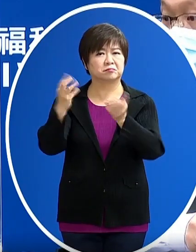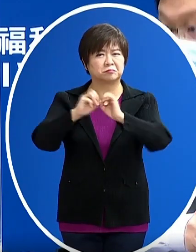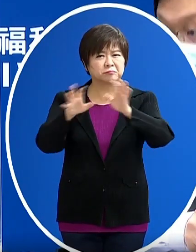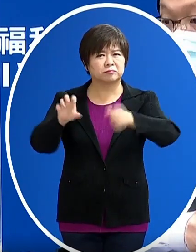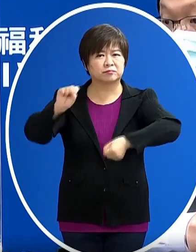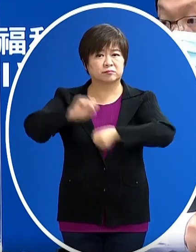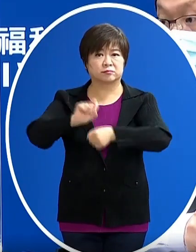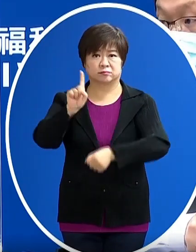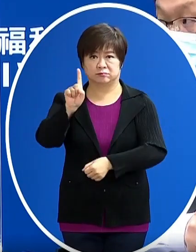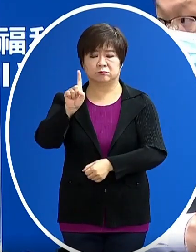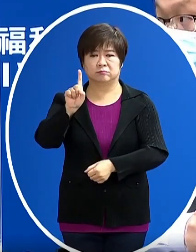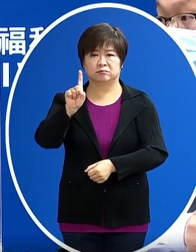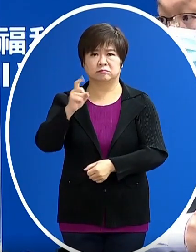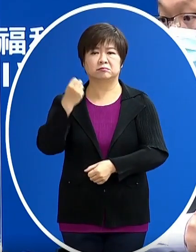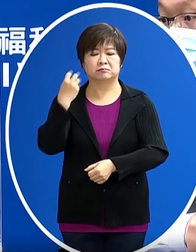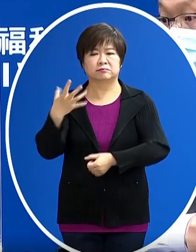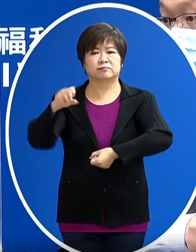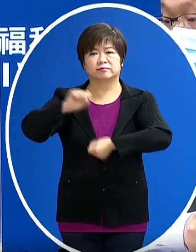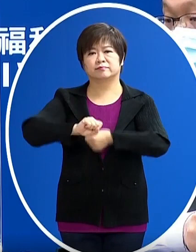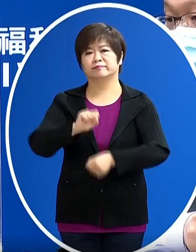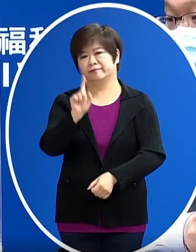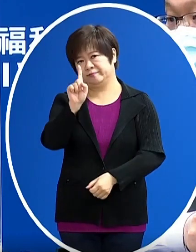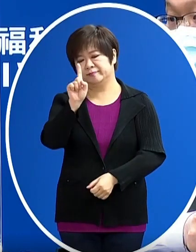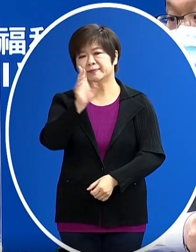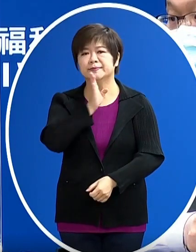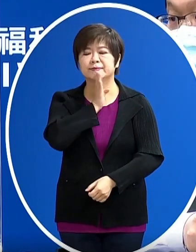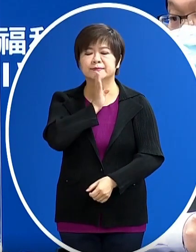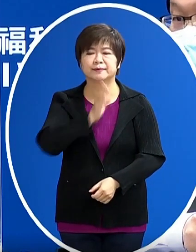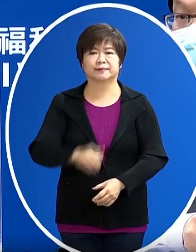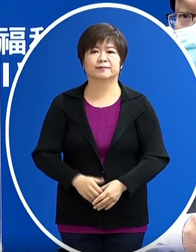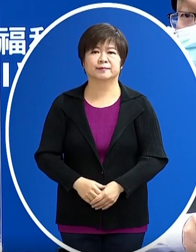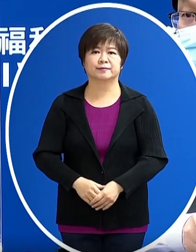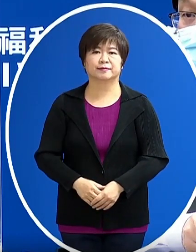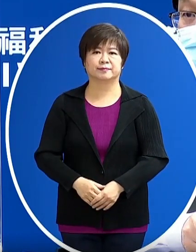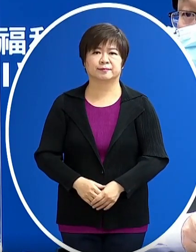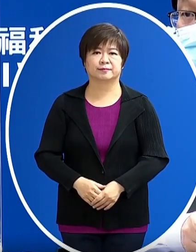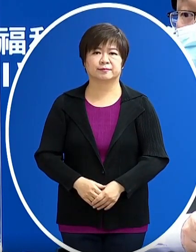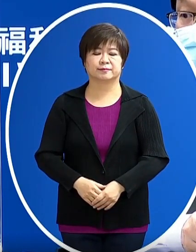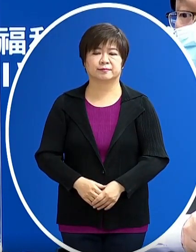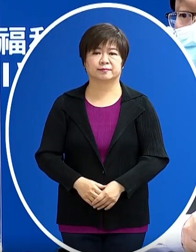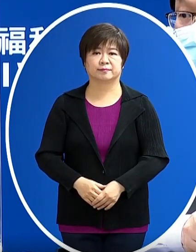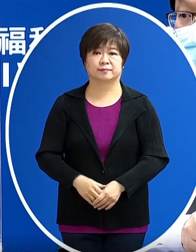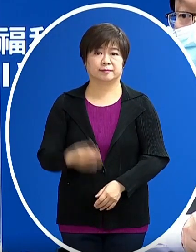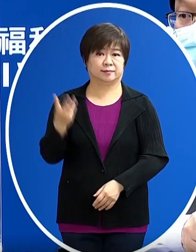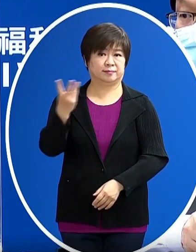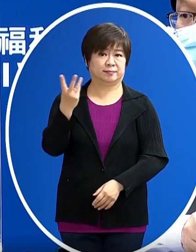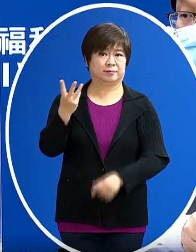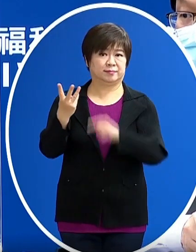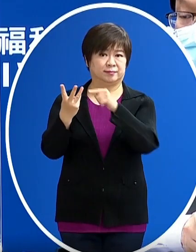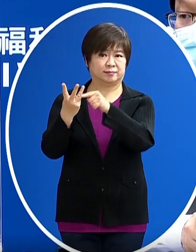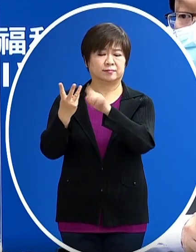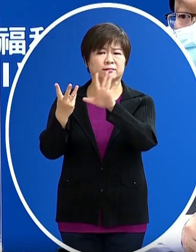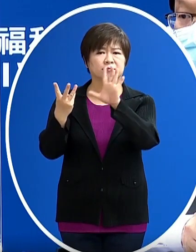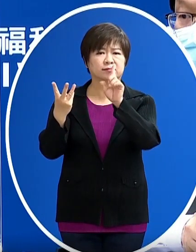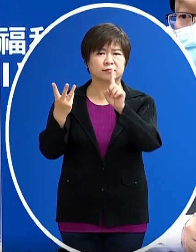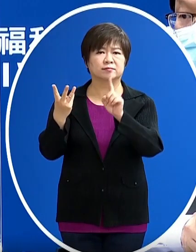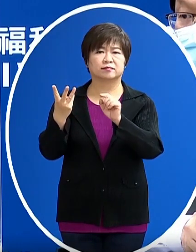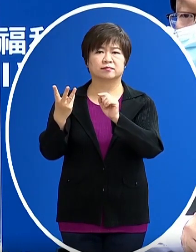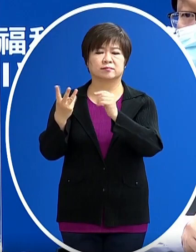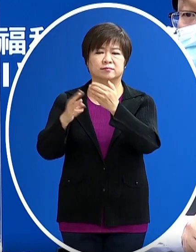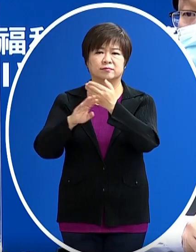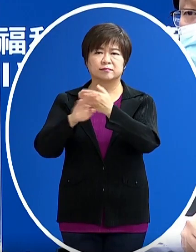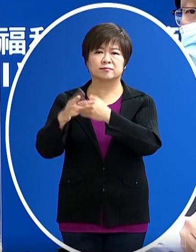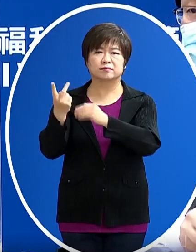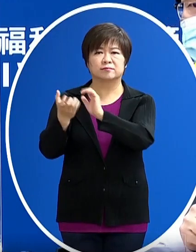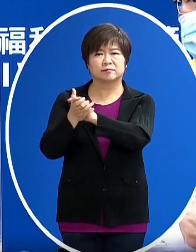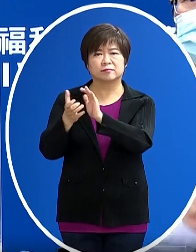加1例嘛，好，又有增加1例，好，所以这3人哈是有一个人呢跟哈2位友人